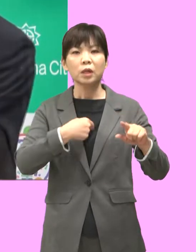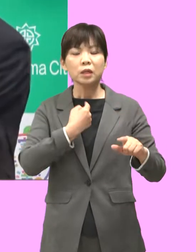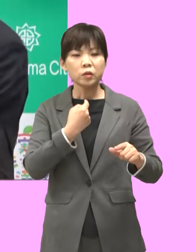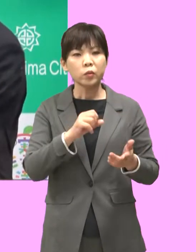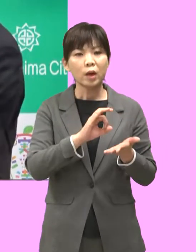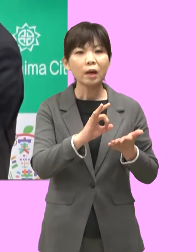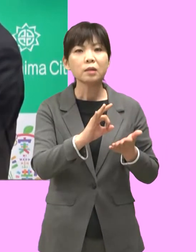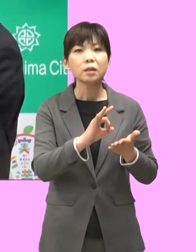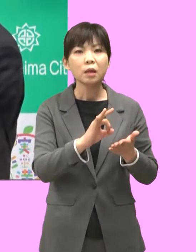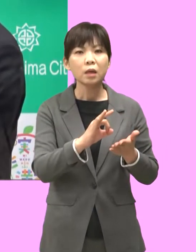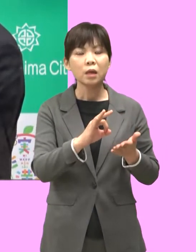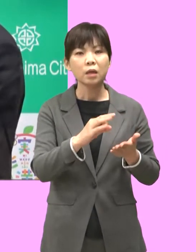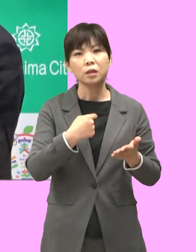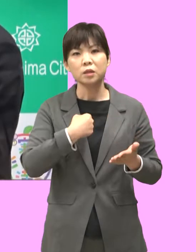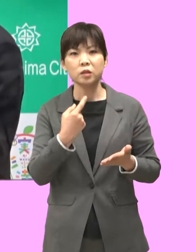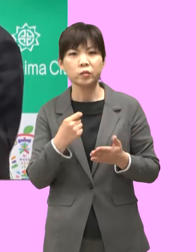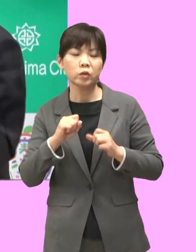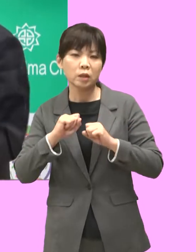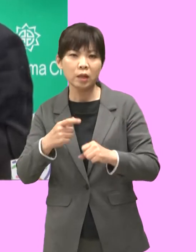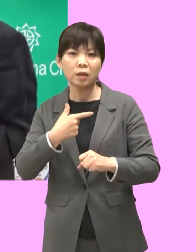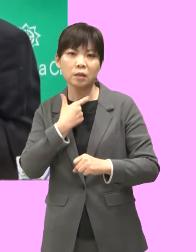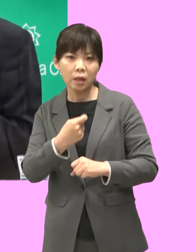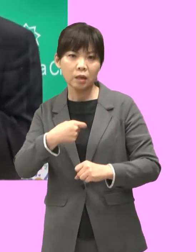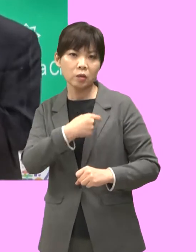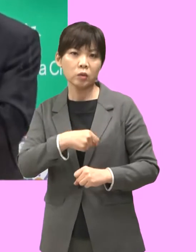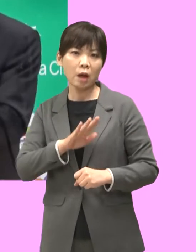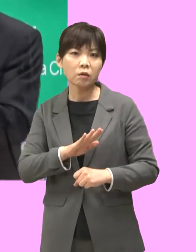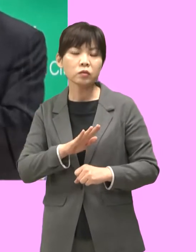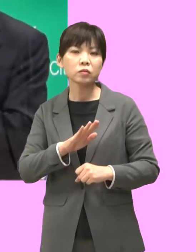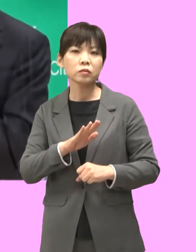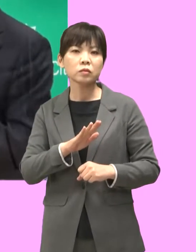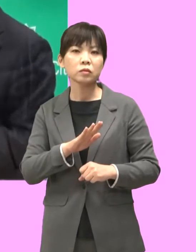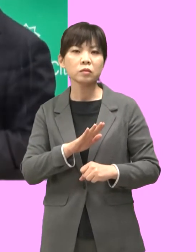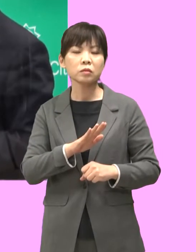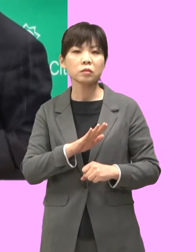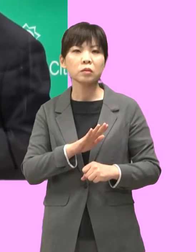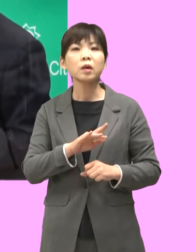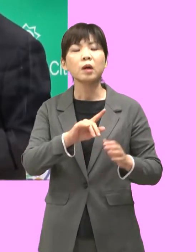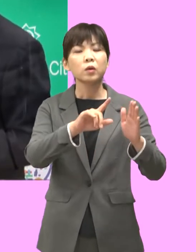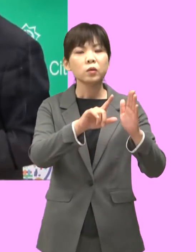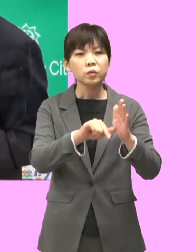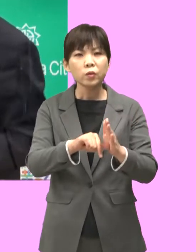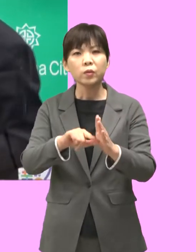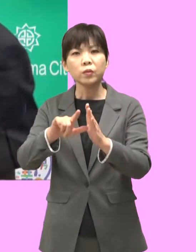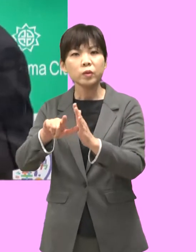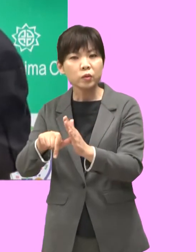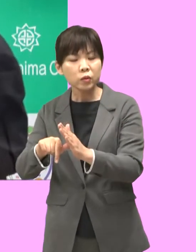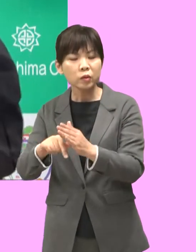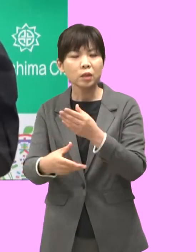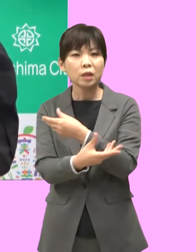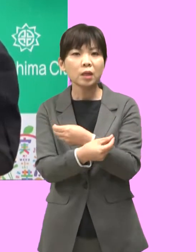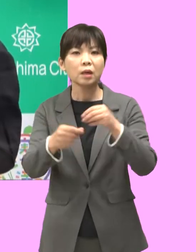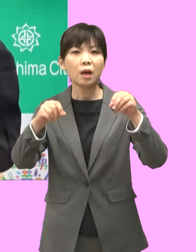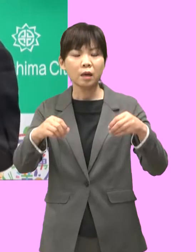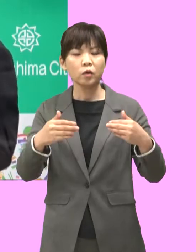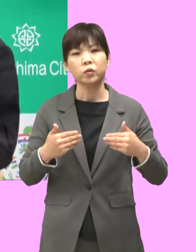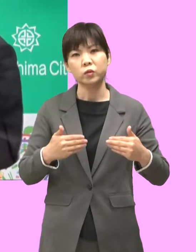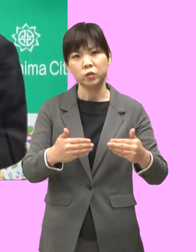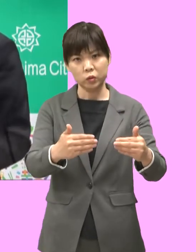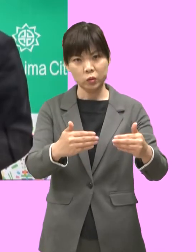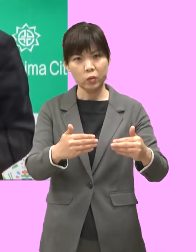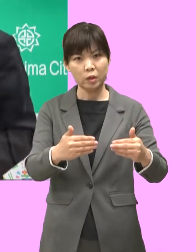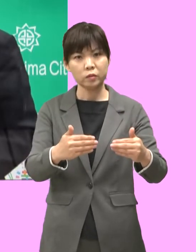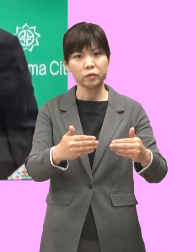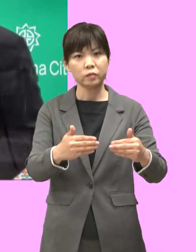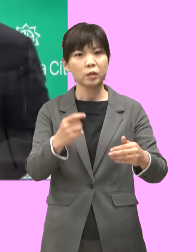受けてやりたいという方に関してはですね、随意契約でその後の手続きは進めていきたいというふうに考え